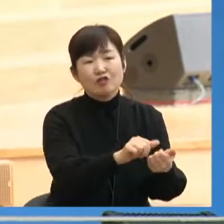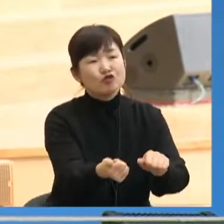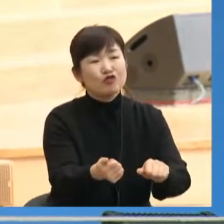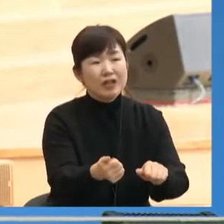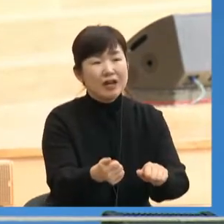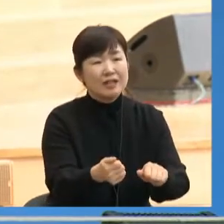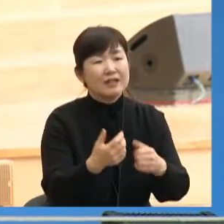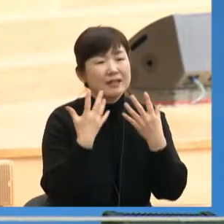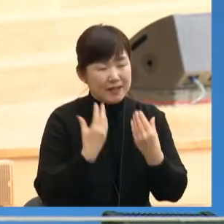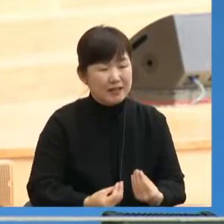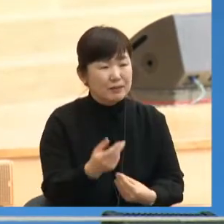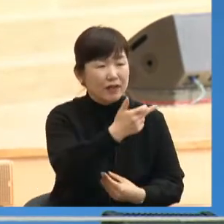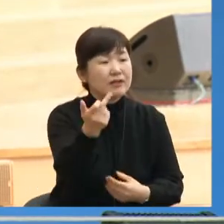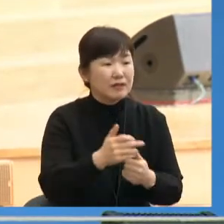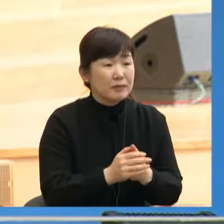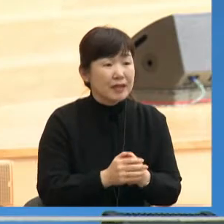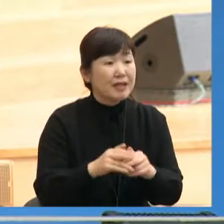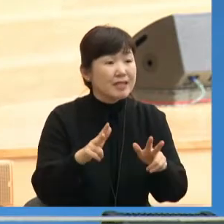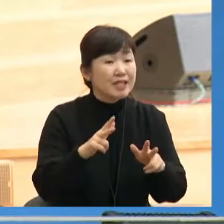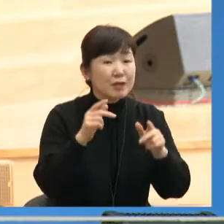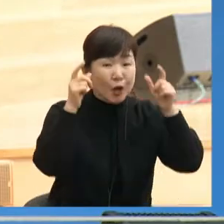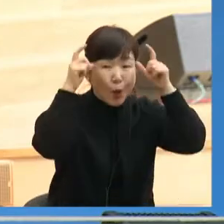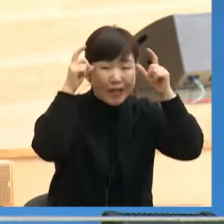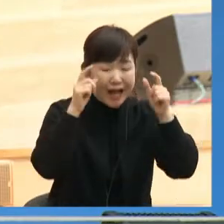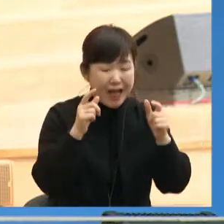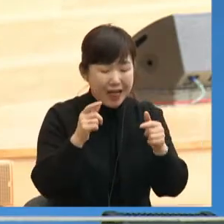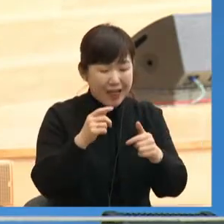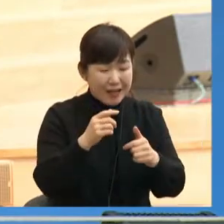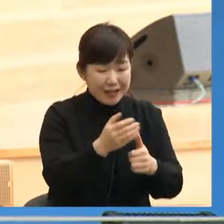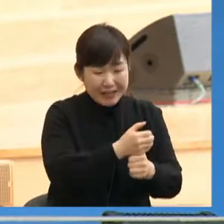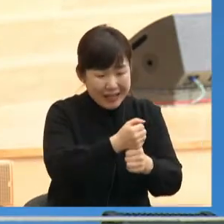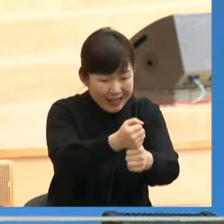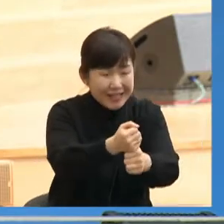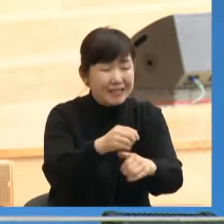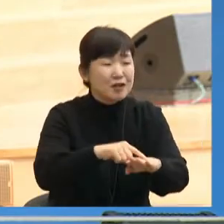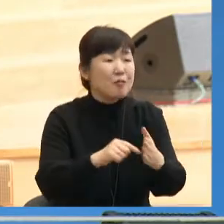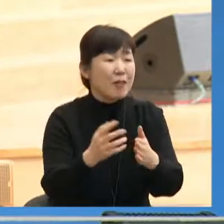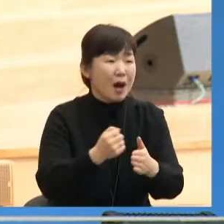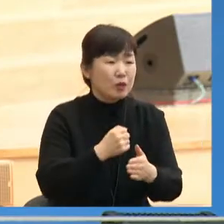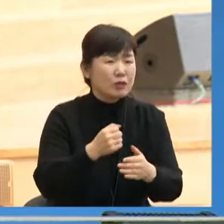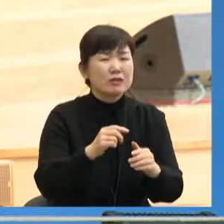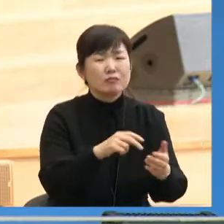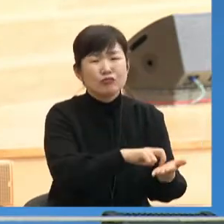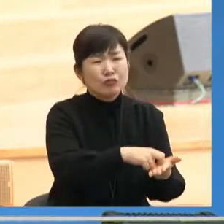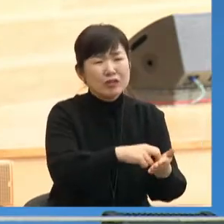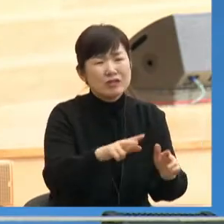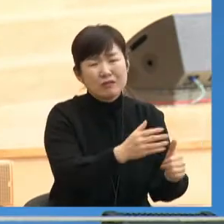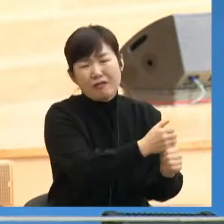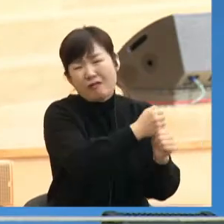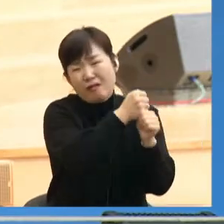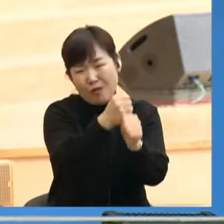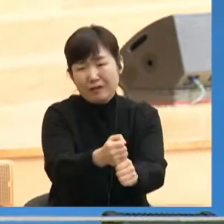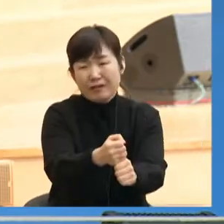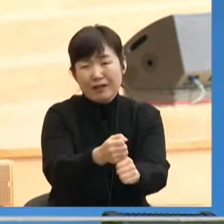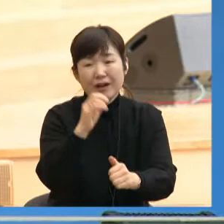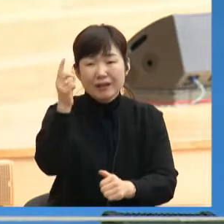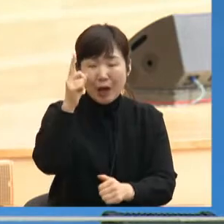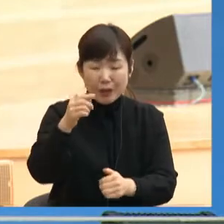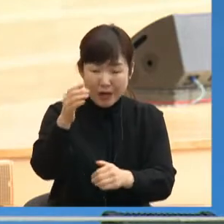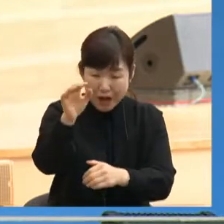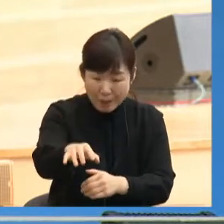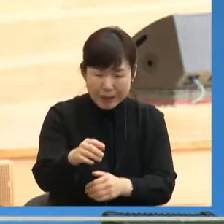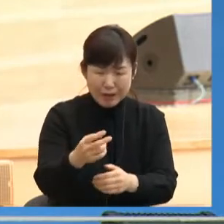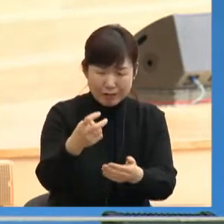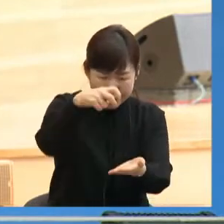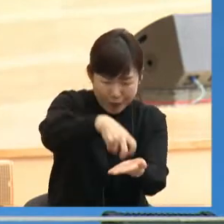심정 아니었겠습니까? 이제 도살장에 끌려가는 심정으로 지금 궁으로 므비보셋이 그렇게 끌려와 있는 거예요. 다윗 앞에 꿇어 엎드려